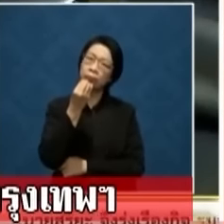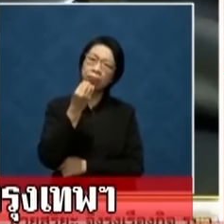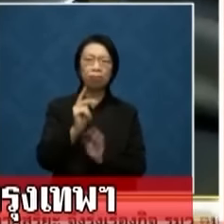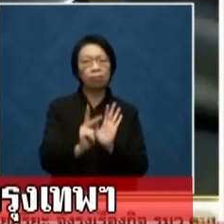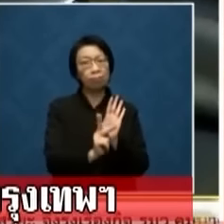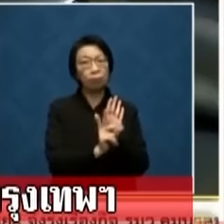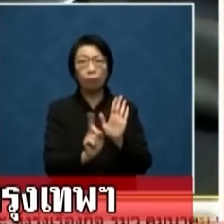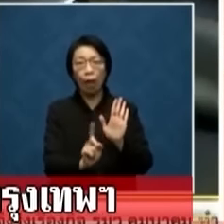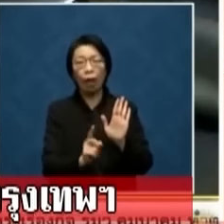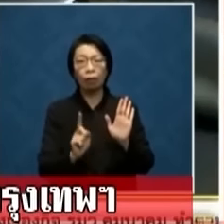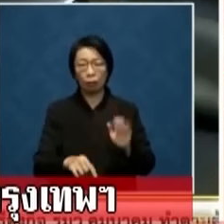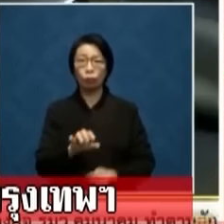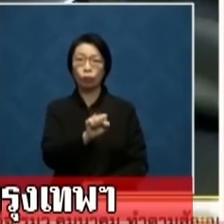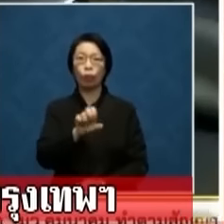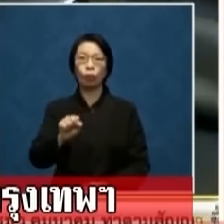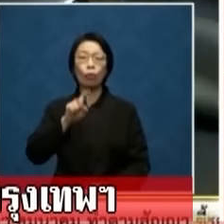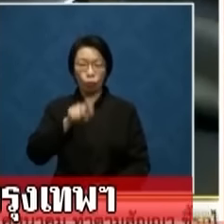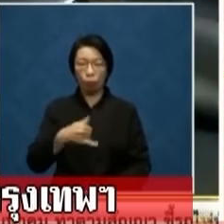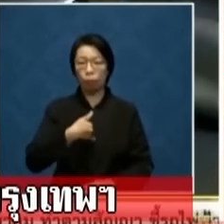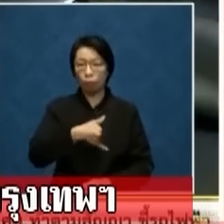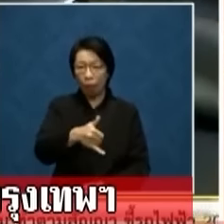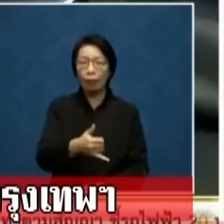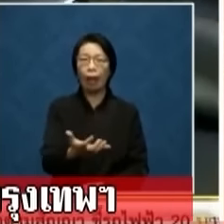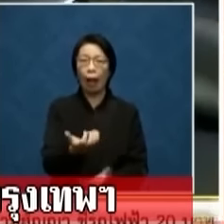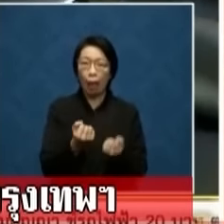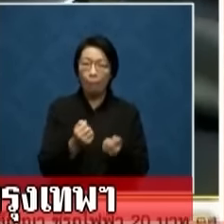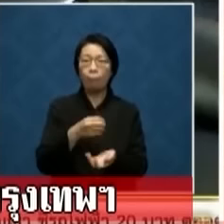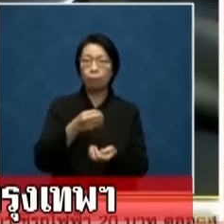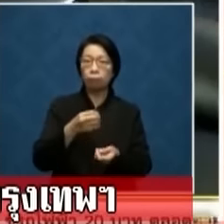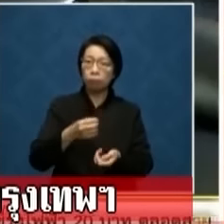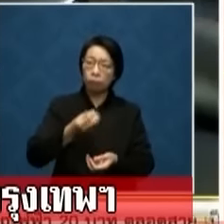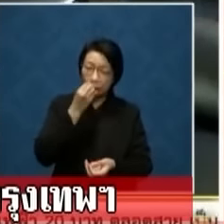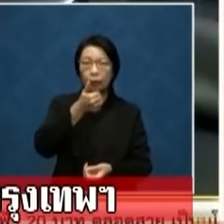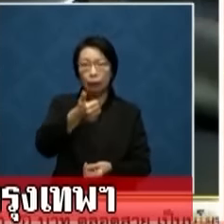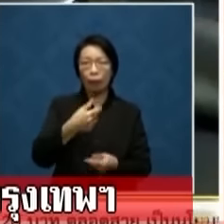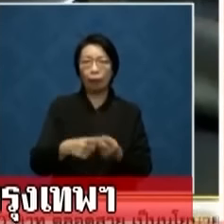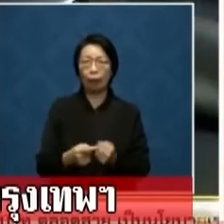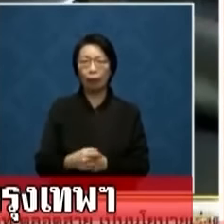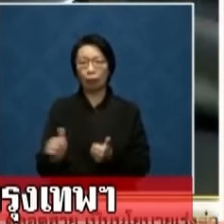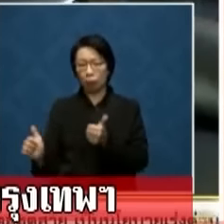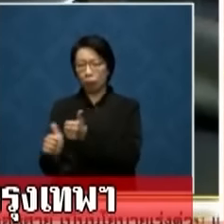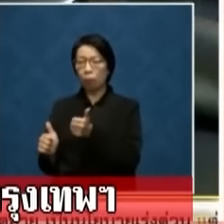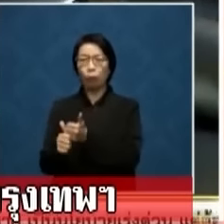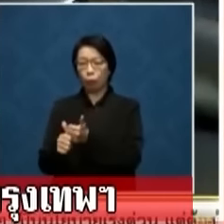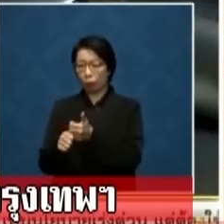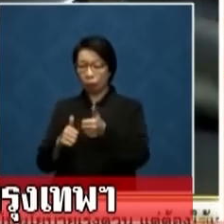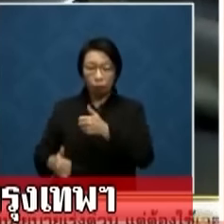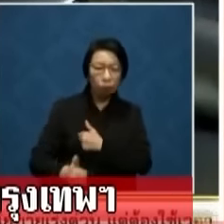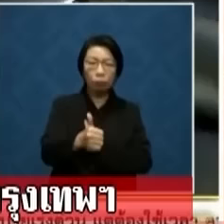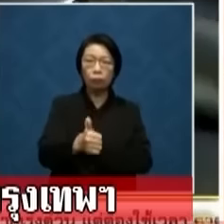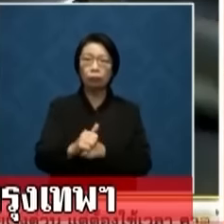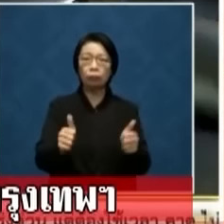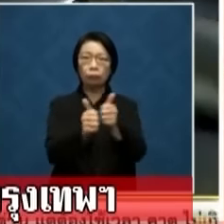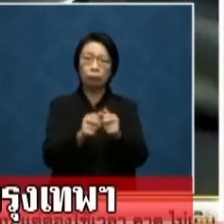การแล้วก็เอาไปโพสต์ใช้คำว่าลักลอบนำอาหารกลับบ้านเรื่องนี้พรรคก้าวไกลรับไม่ได้เพราะถือว่าเป็น